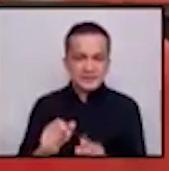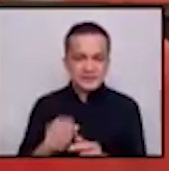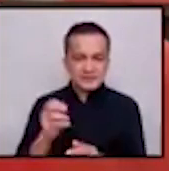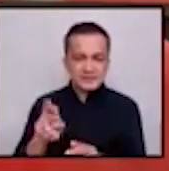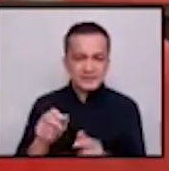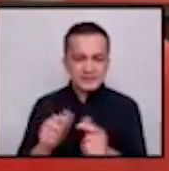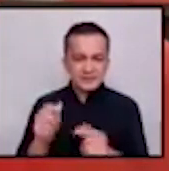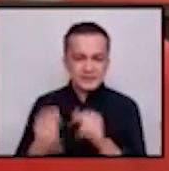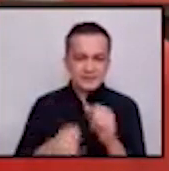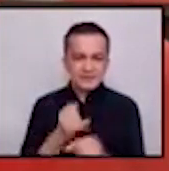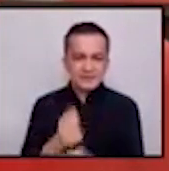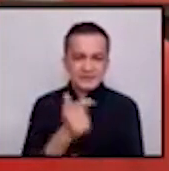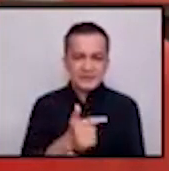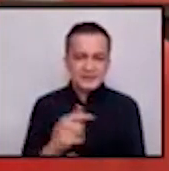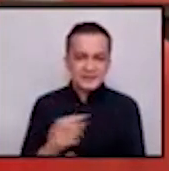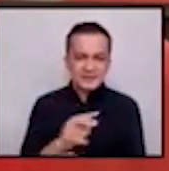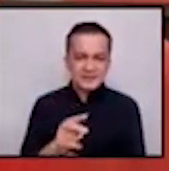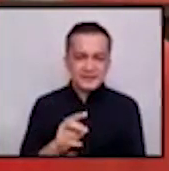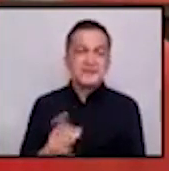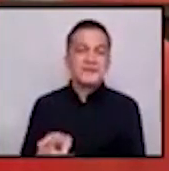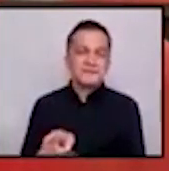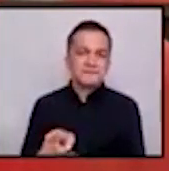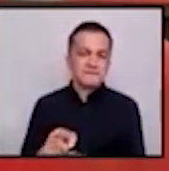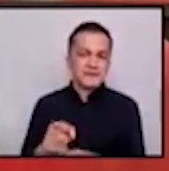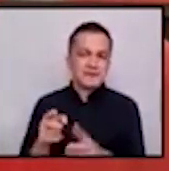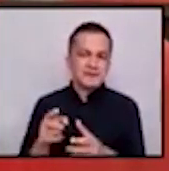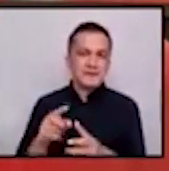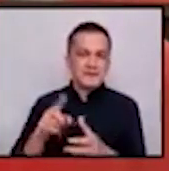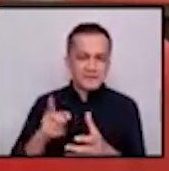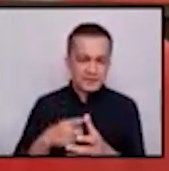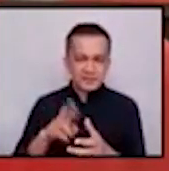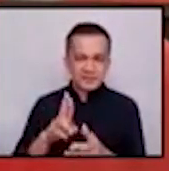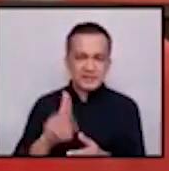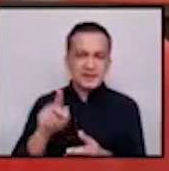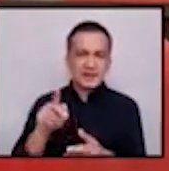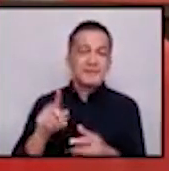2022 first runner-up. And we're really looking forward sa marami pang success sa iyong buhay.